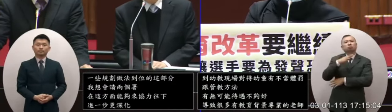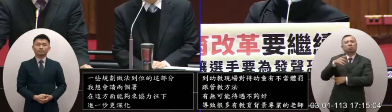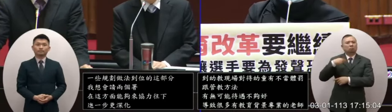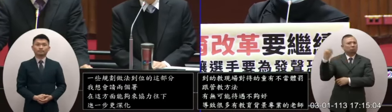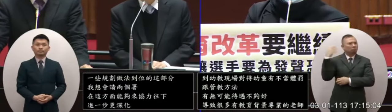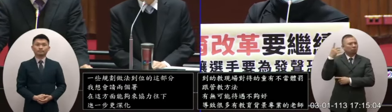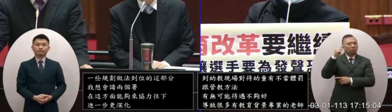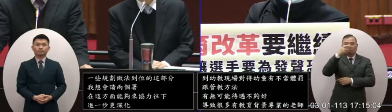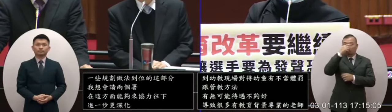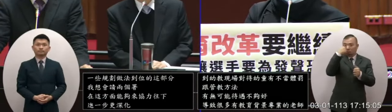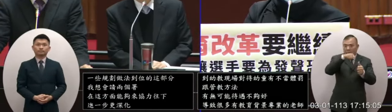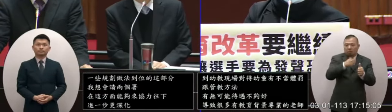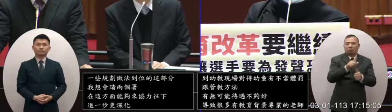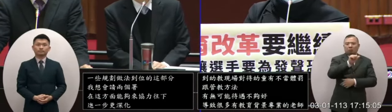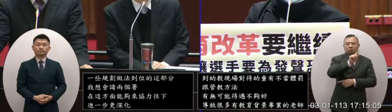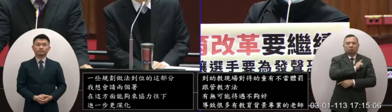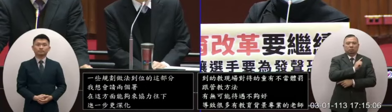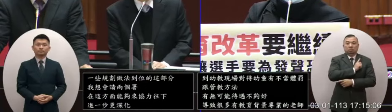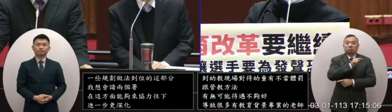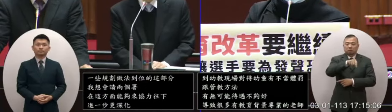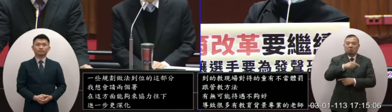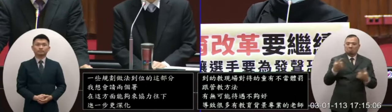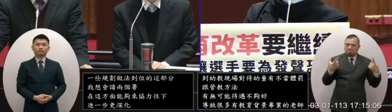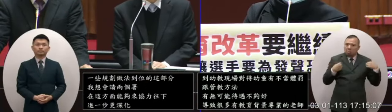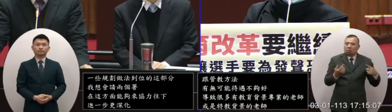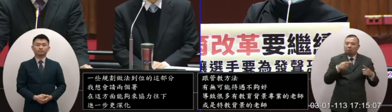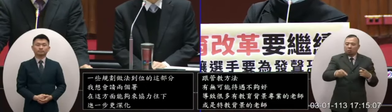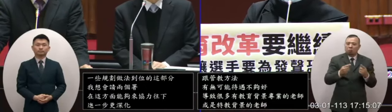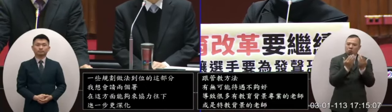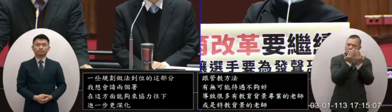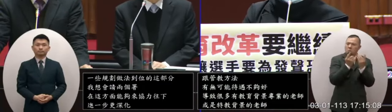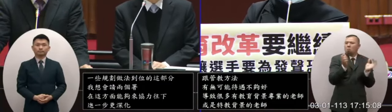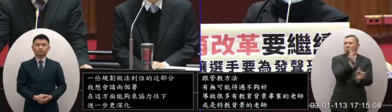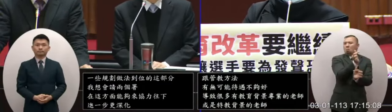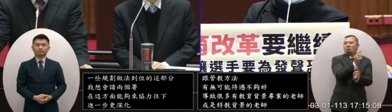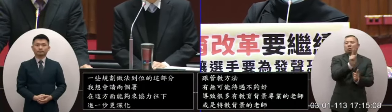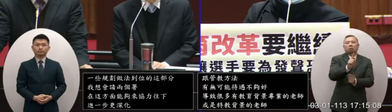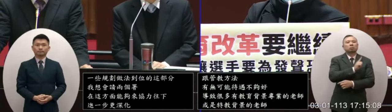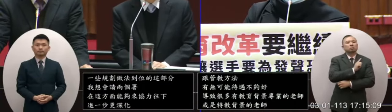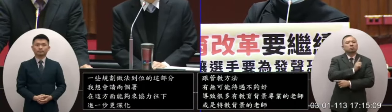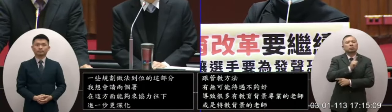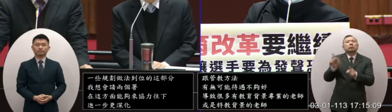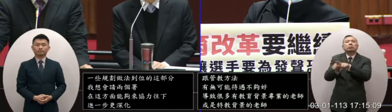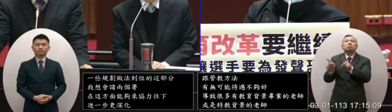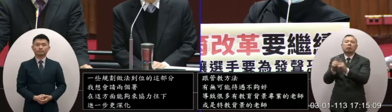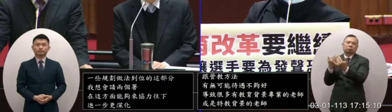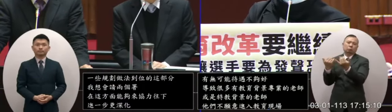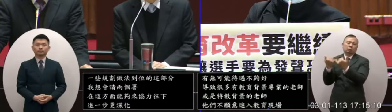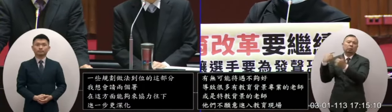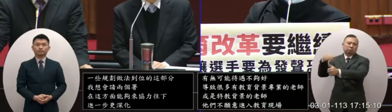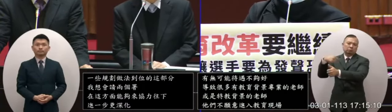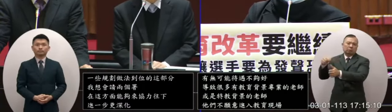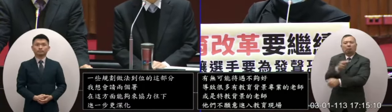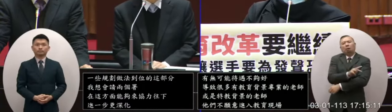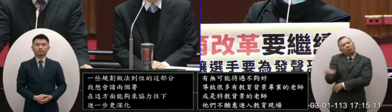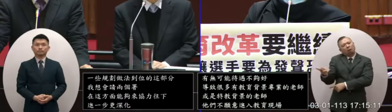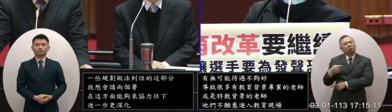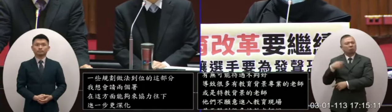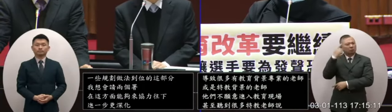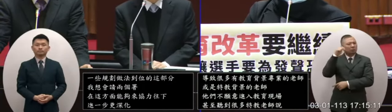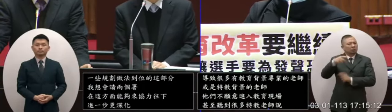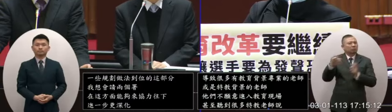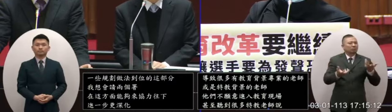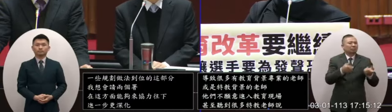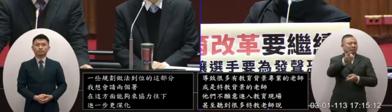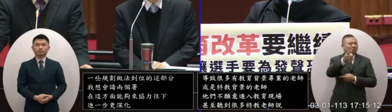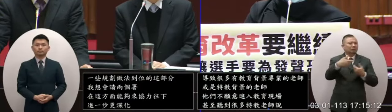做普生教师，他们有特教专业在身上，他们有特教证照，但是他们并不想去当特教老师。我相信这个事情部长你一定知